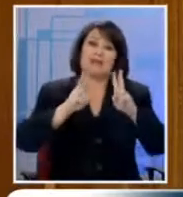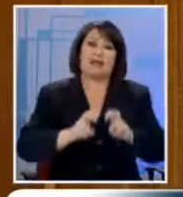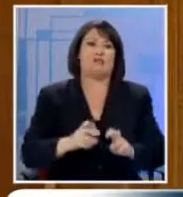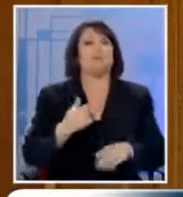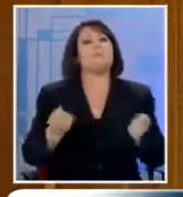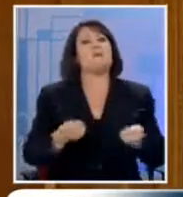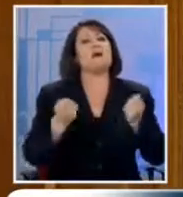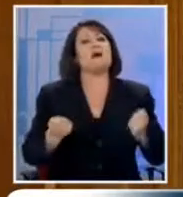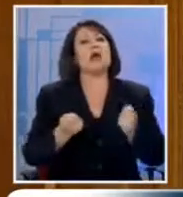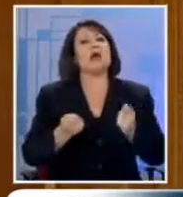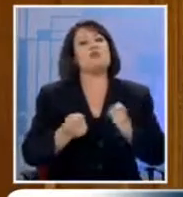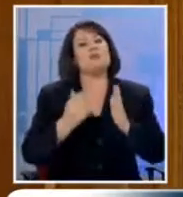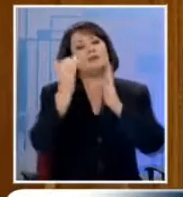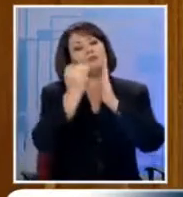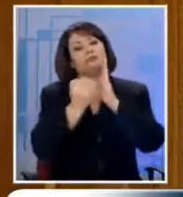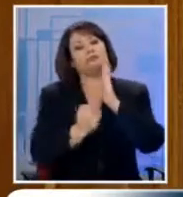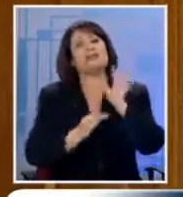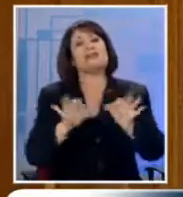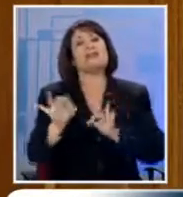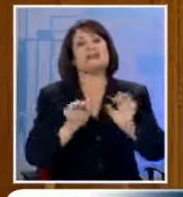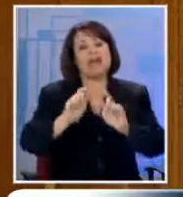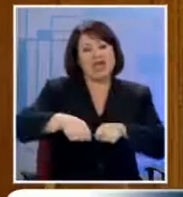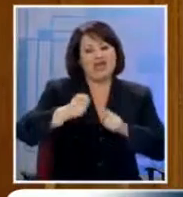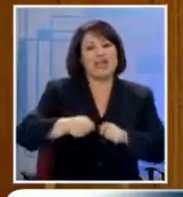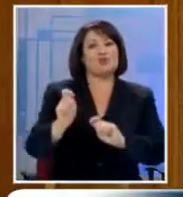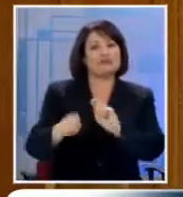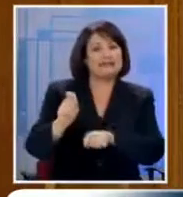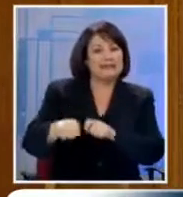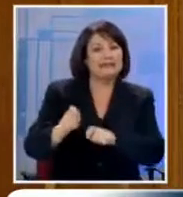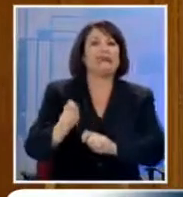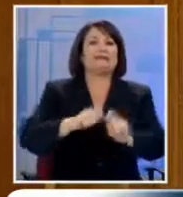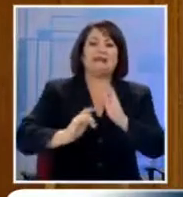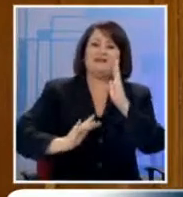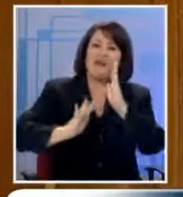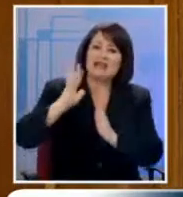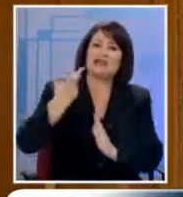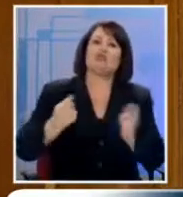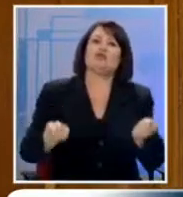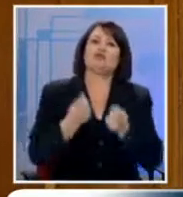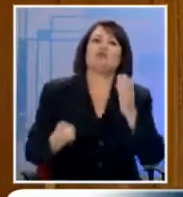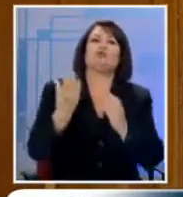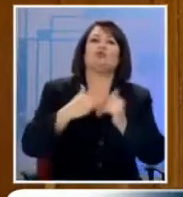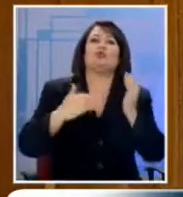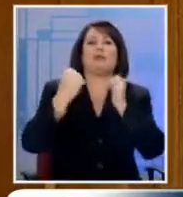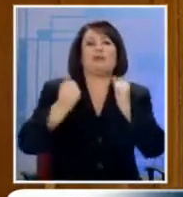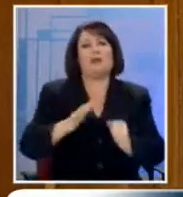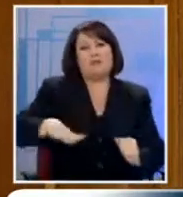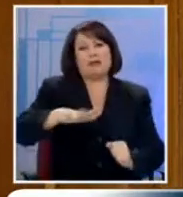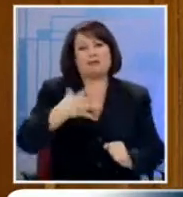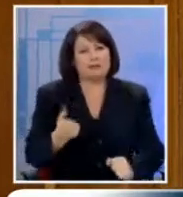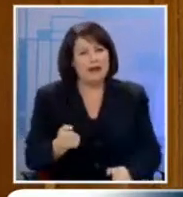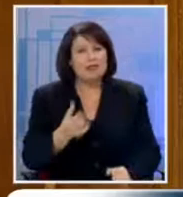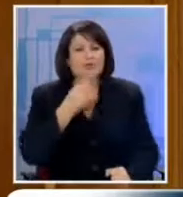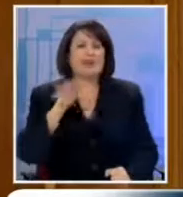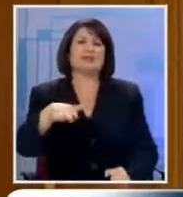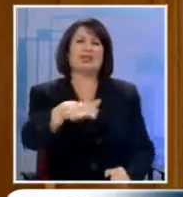ένα ιεραρχημένο σχέδιο συντήρησης, βελτίωσης, εξυγχρονισμού και αναβάθμισης υφιστάμενων υποδομών, ώστε να μην